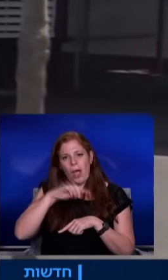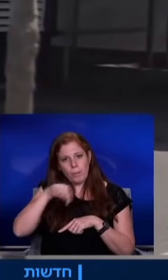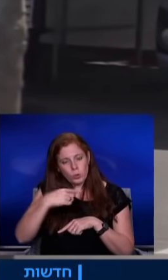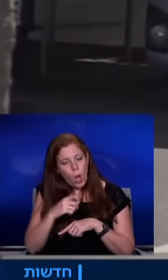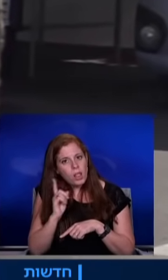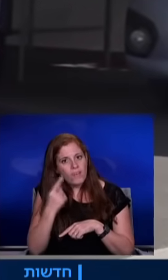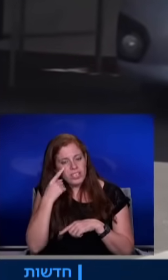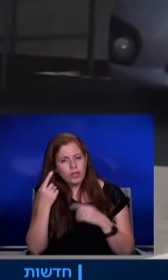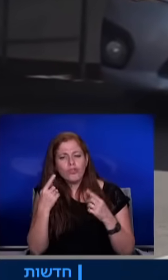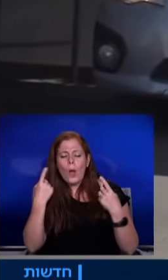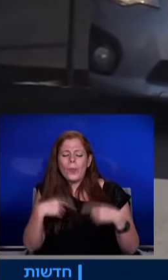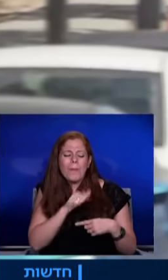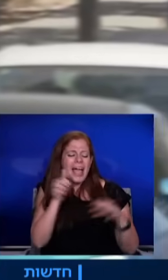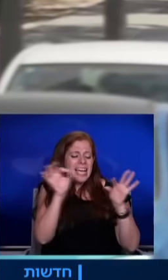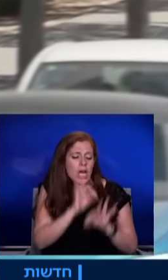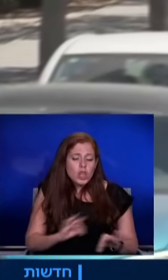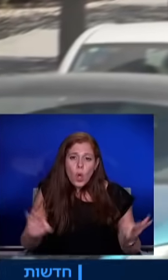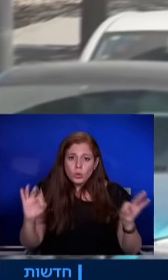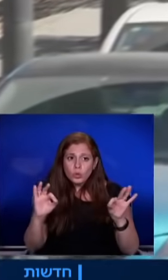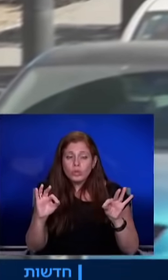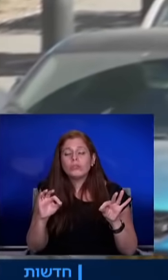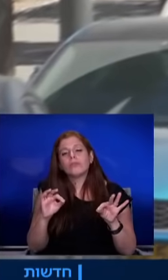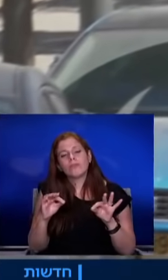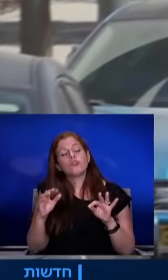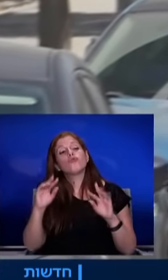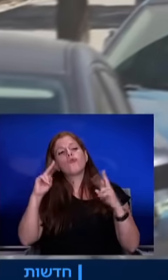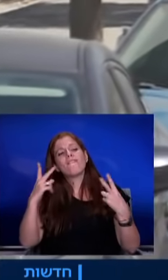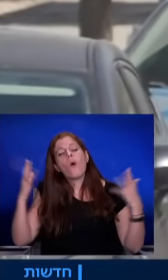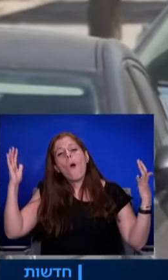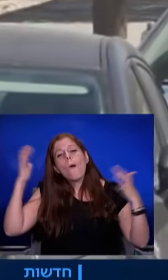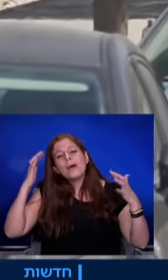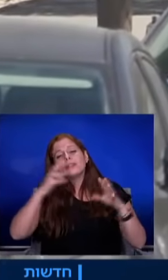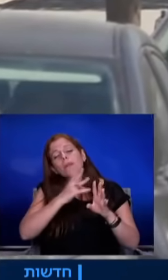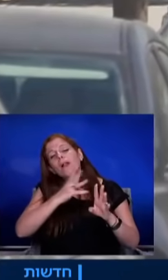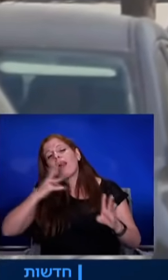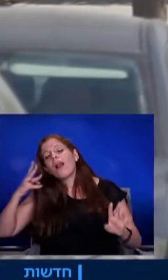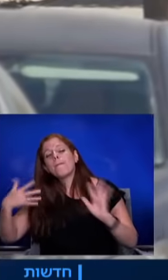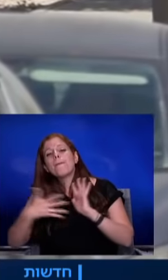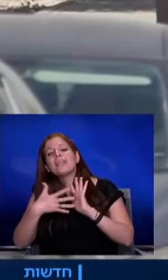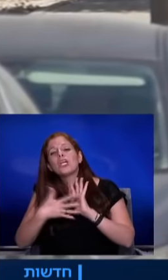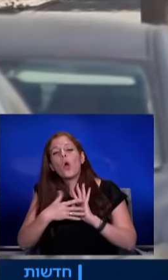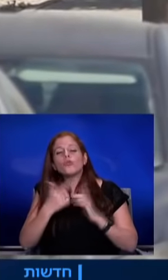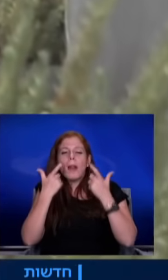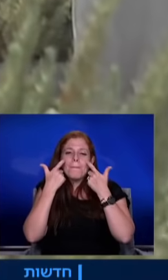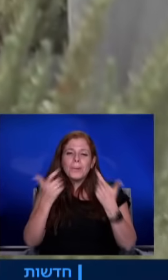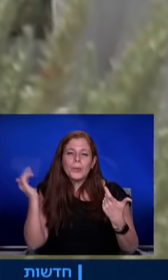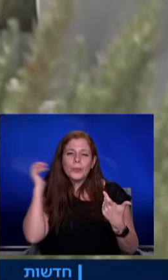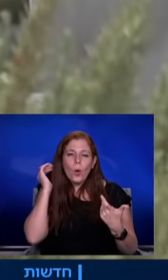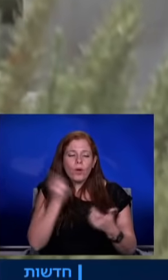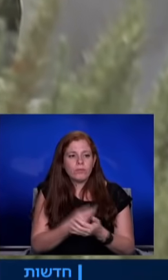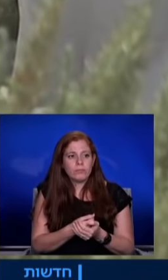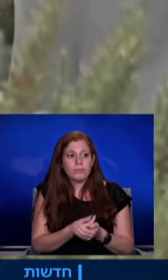שהיום הקדוש ביותר בלוח השנה העברי יביא שוב לעומסים במתחמי בדיקות ה-PCR של פיקוד העורף. בערב יום כיפור אנחנו